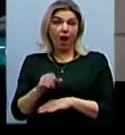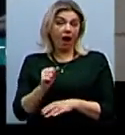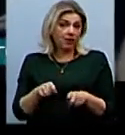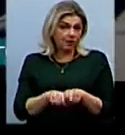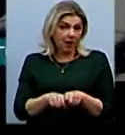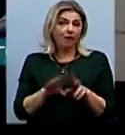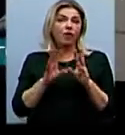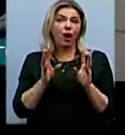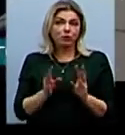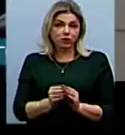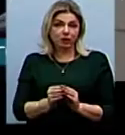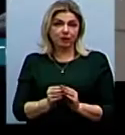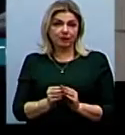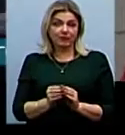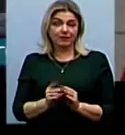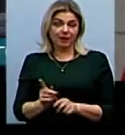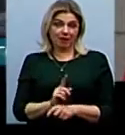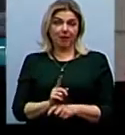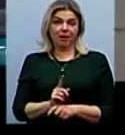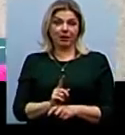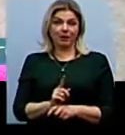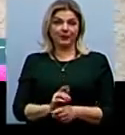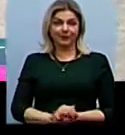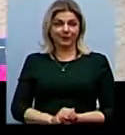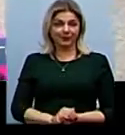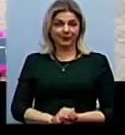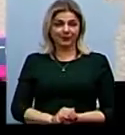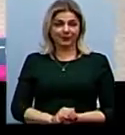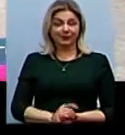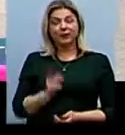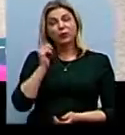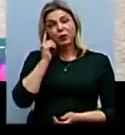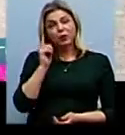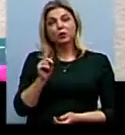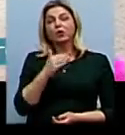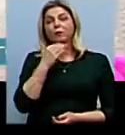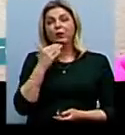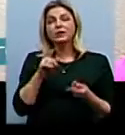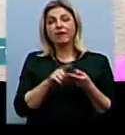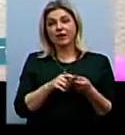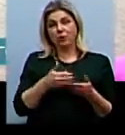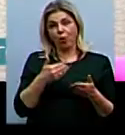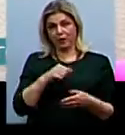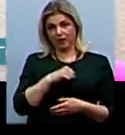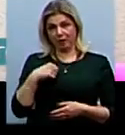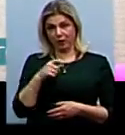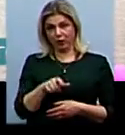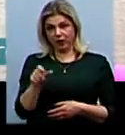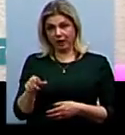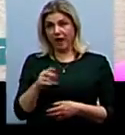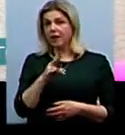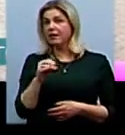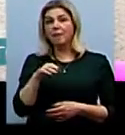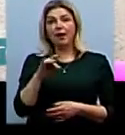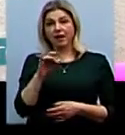так вообще нормально. Думаю, много зависит от самих людей, а не от мэра. Если люди